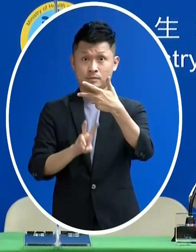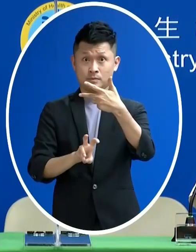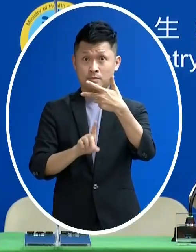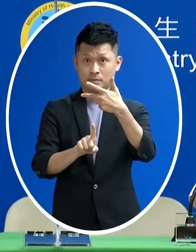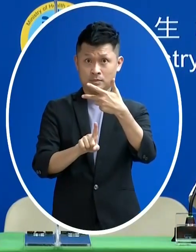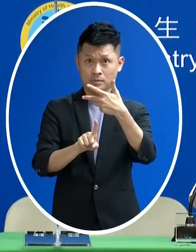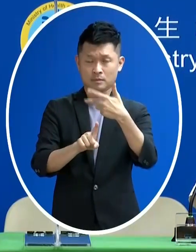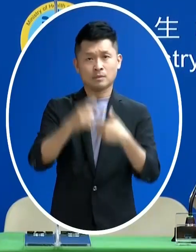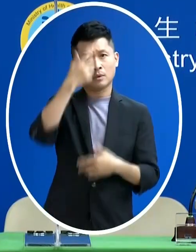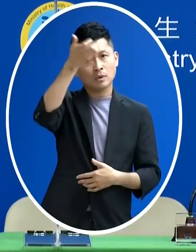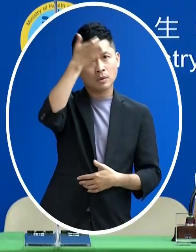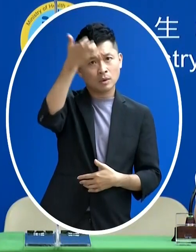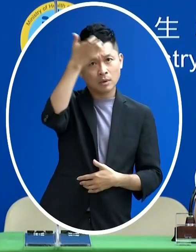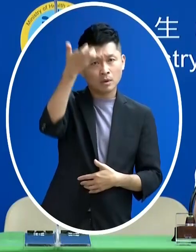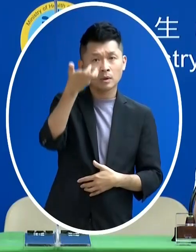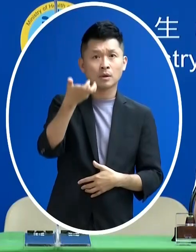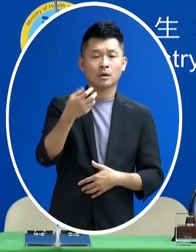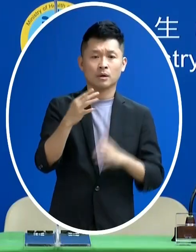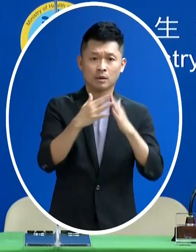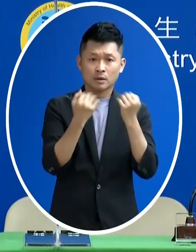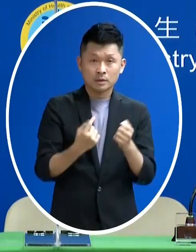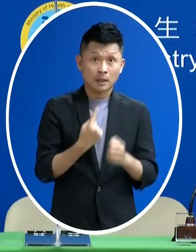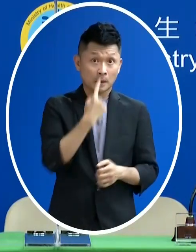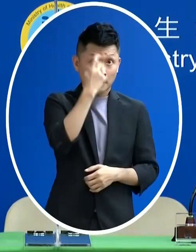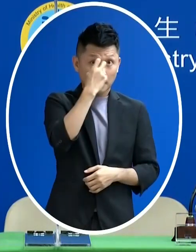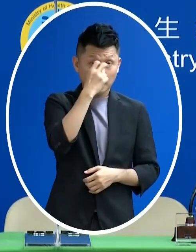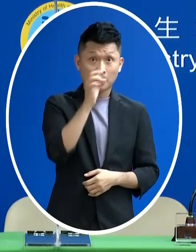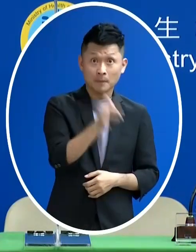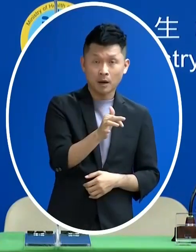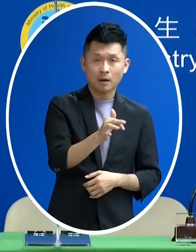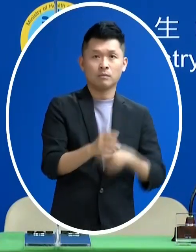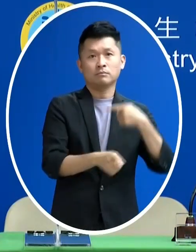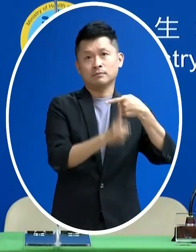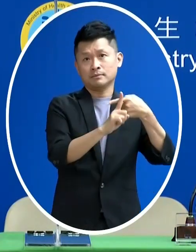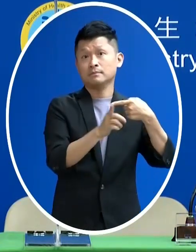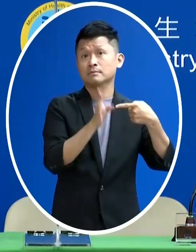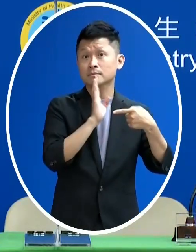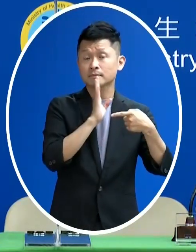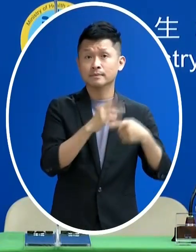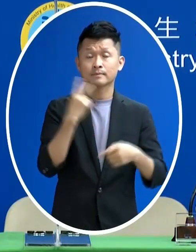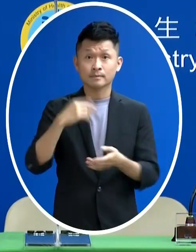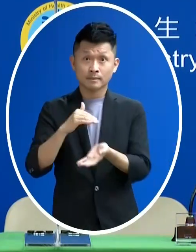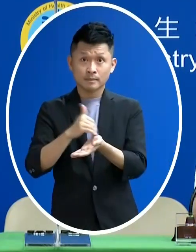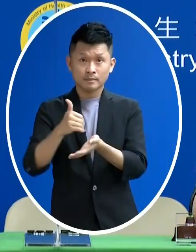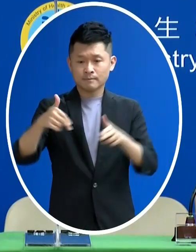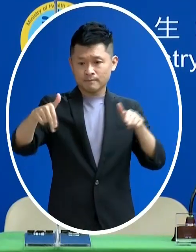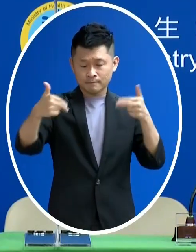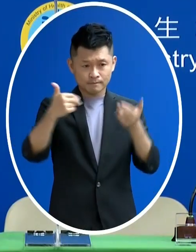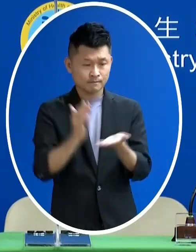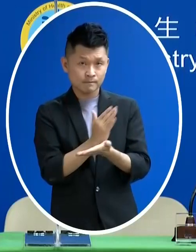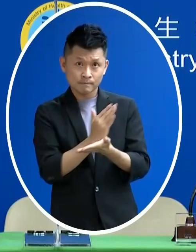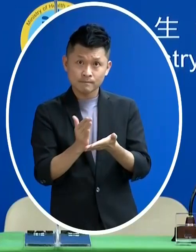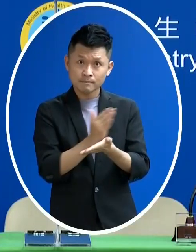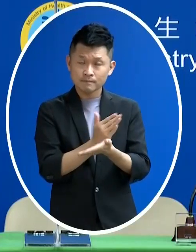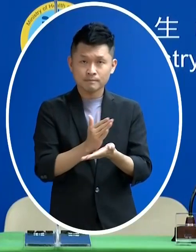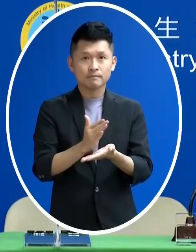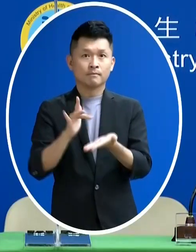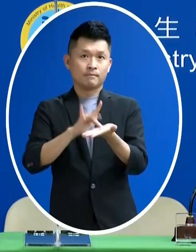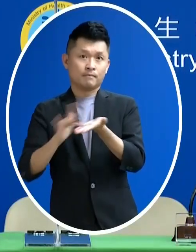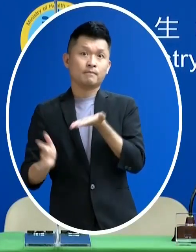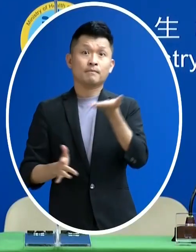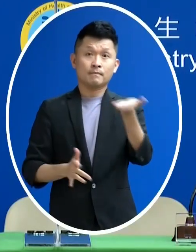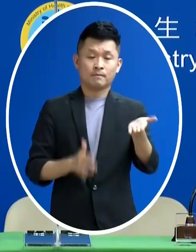现发烧哦，当天有在家里面做快筛阳性哦。那经过医师视讯看诊之后，是有开立药物